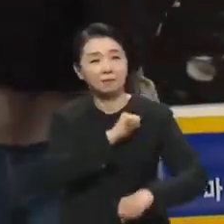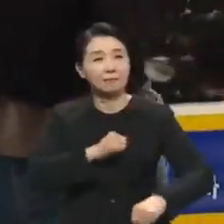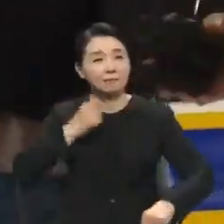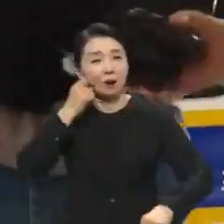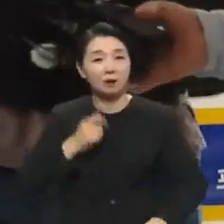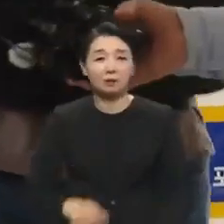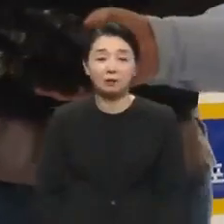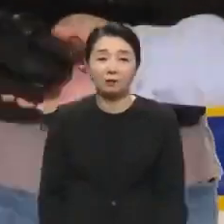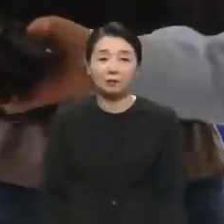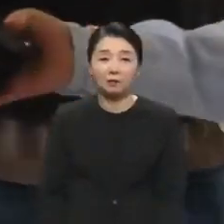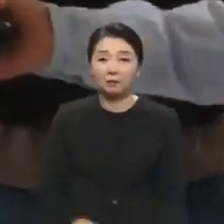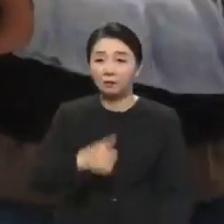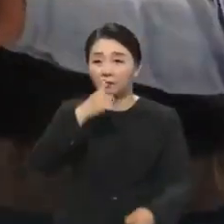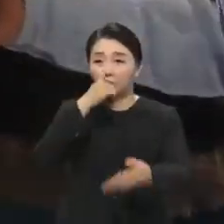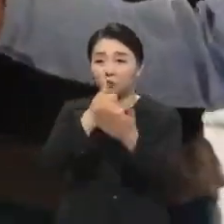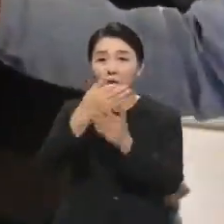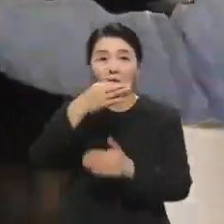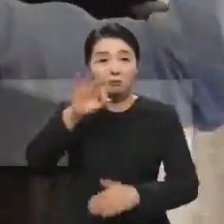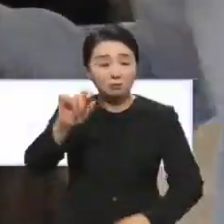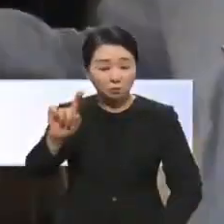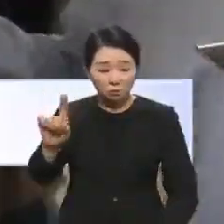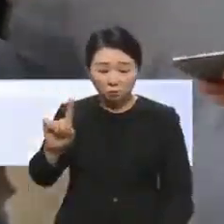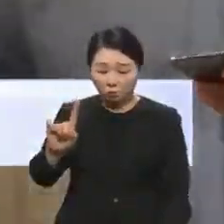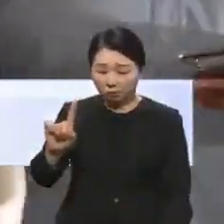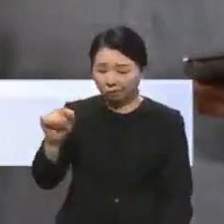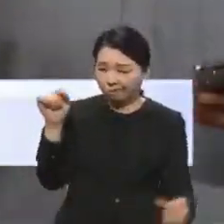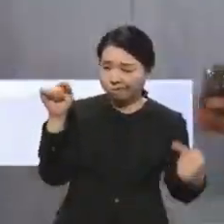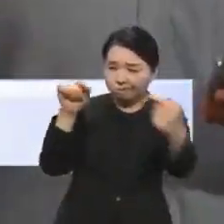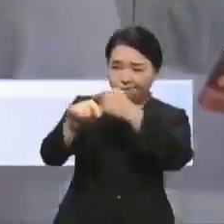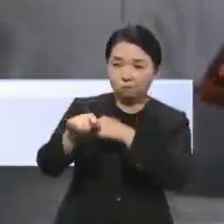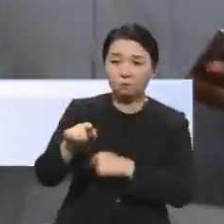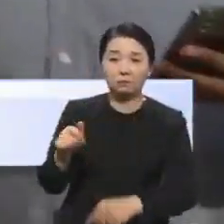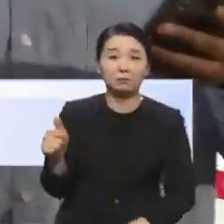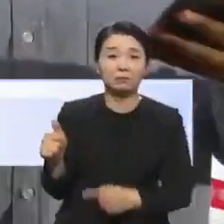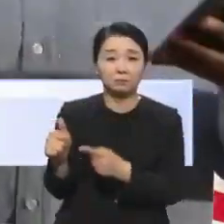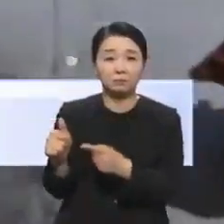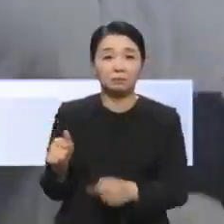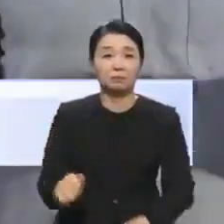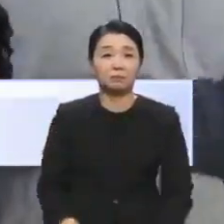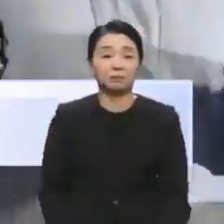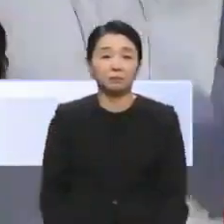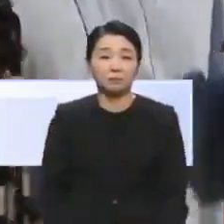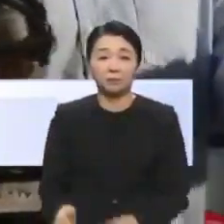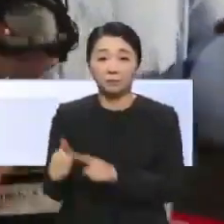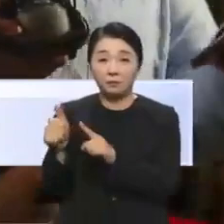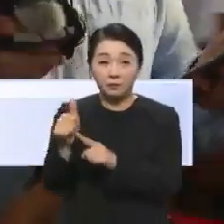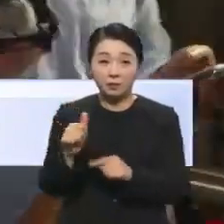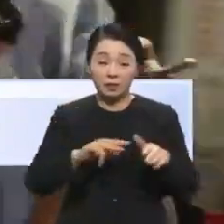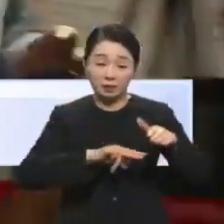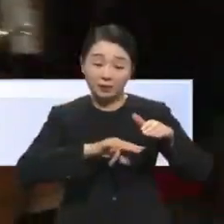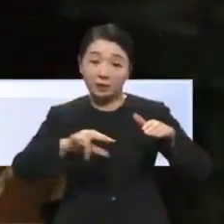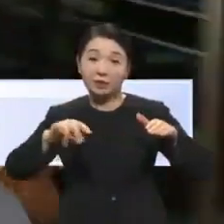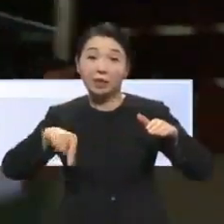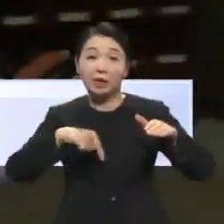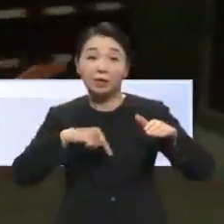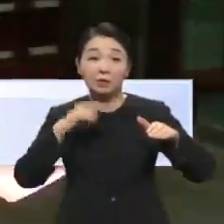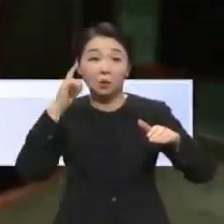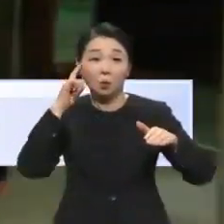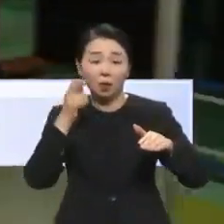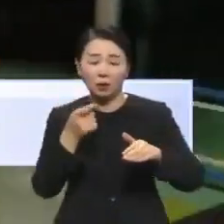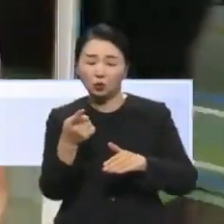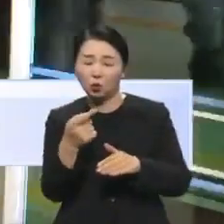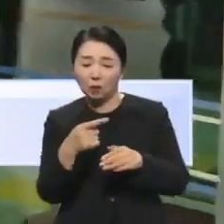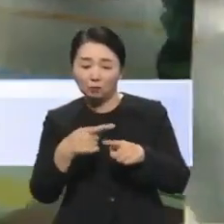자, 무슨 혐의를 인정하느냐라면서 동문서답을 하는 그런 모습입니다. A씨는 지하철 안에서 소형 공구를